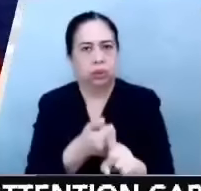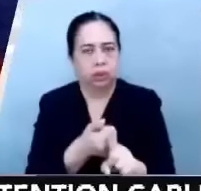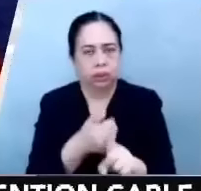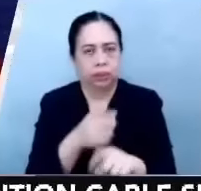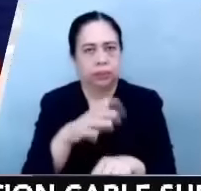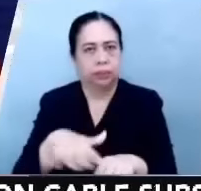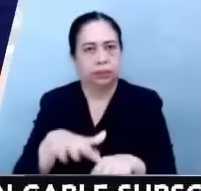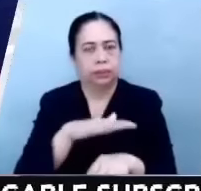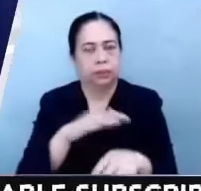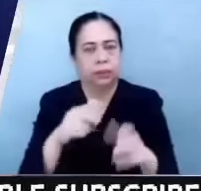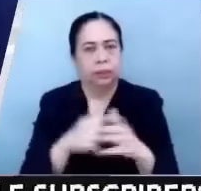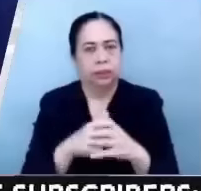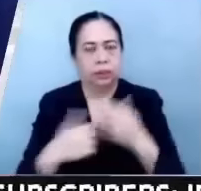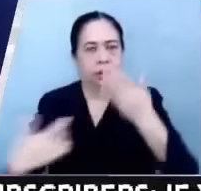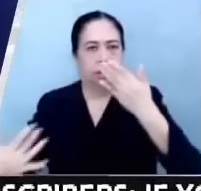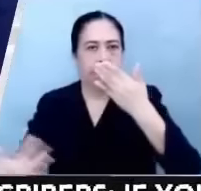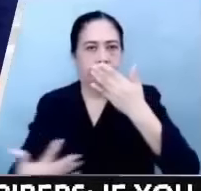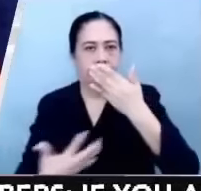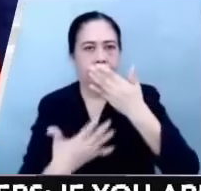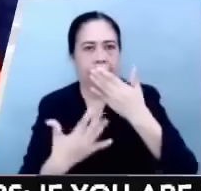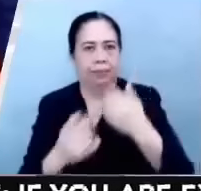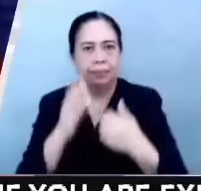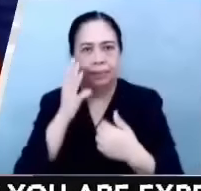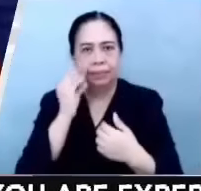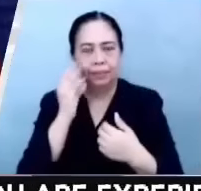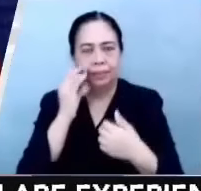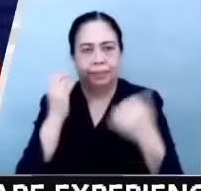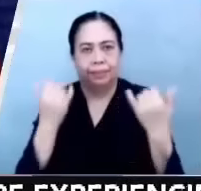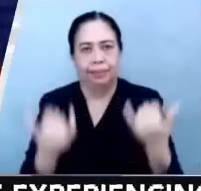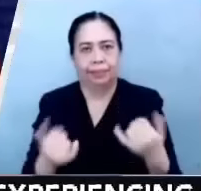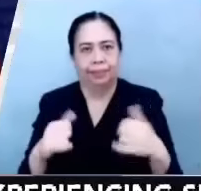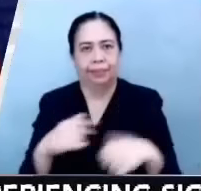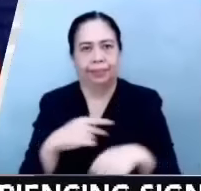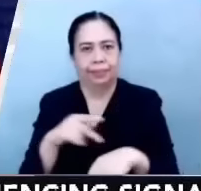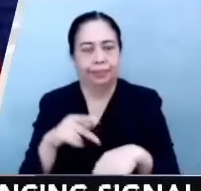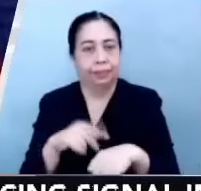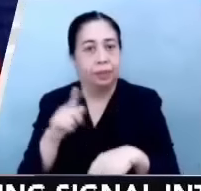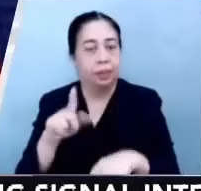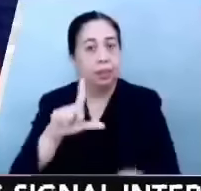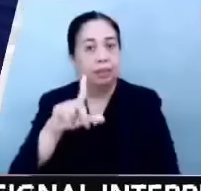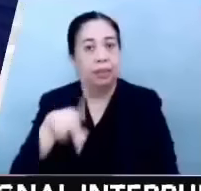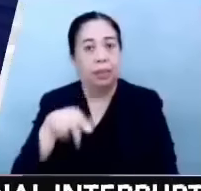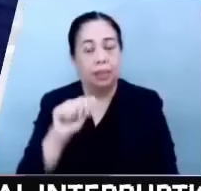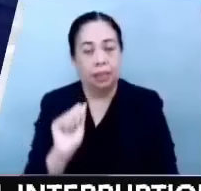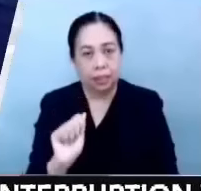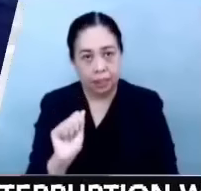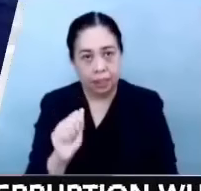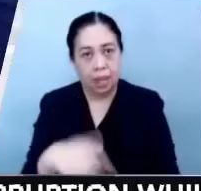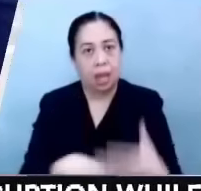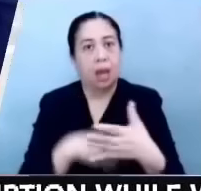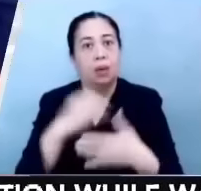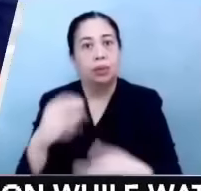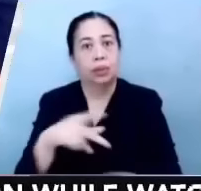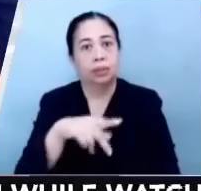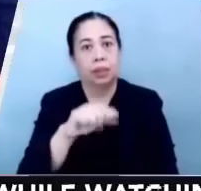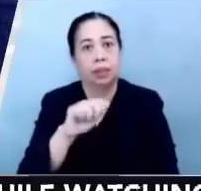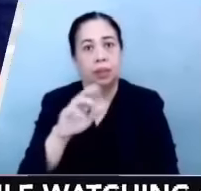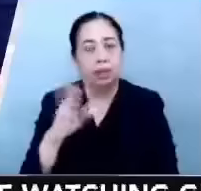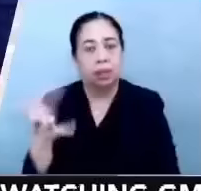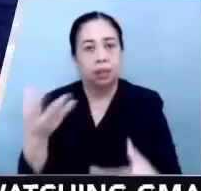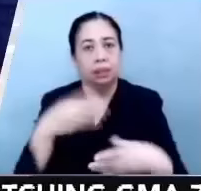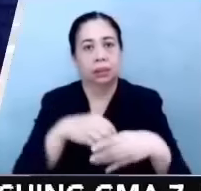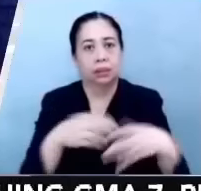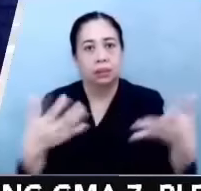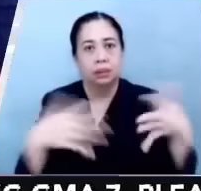hanging habagat na naranasan natin ngayong dito sa ating bansa. Isa namang low pressure area na nasa labas ng PIR sumarib na po sa isa pang LPA na nasa